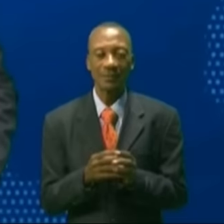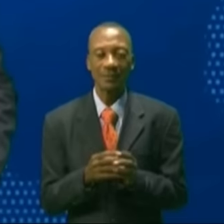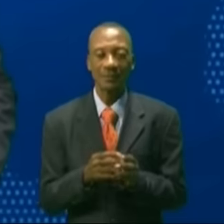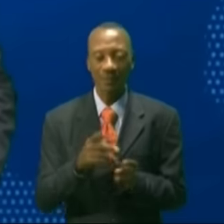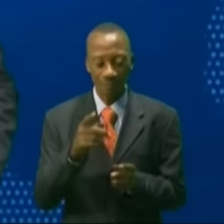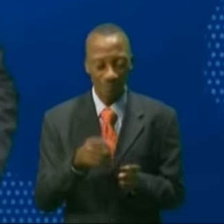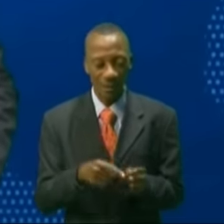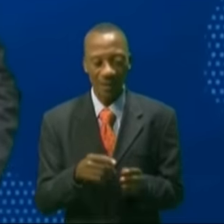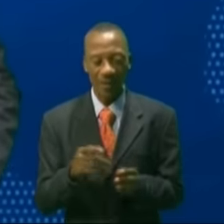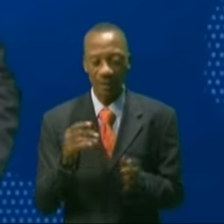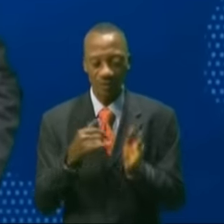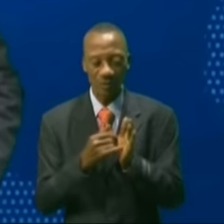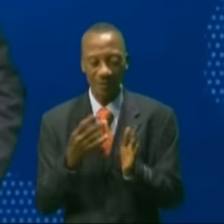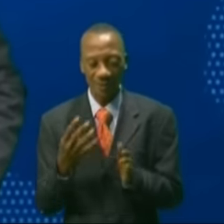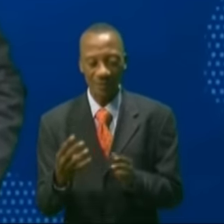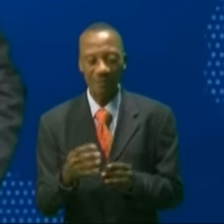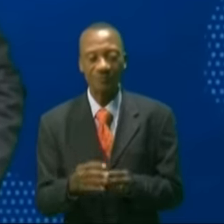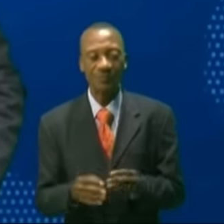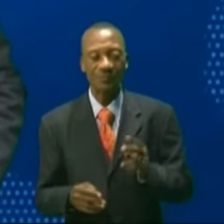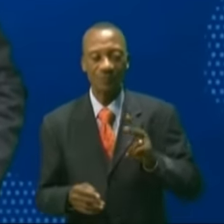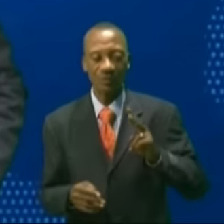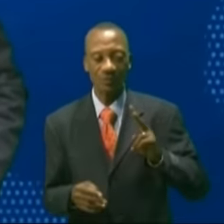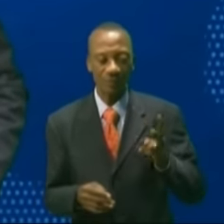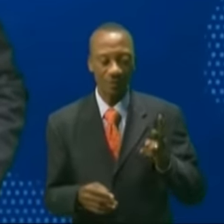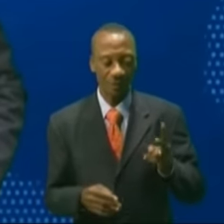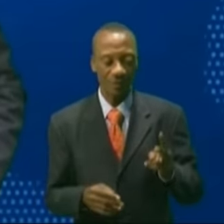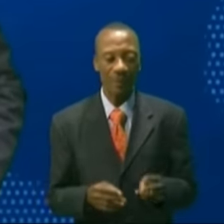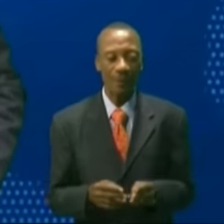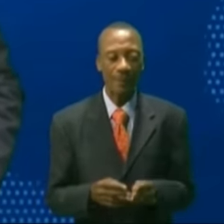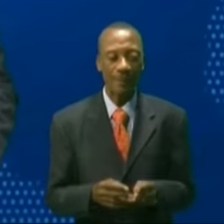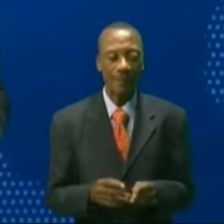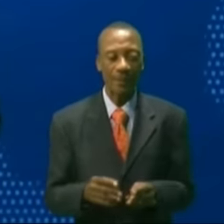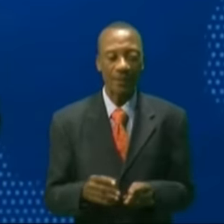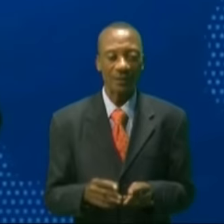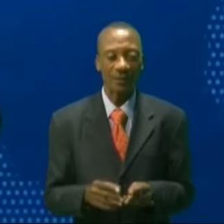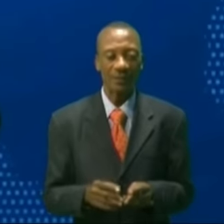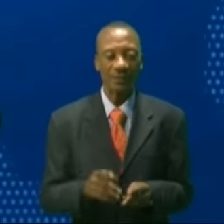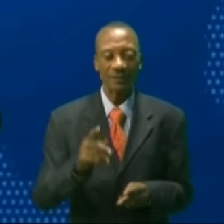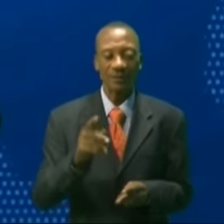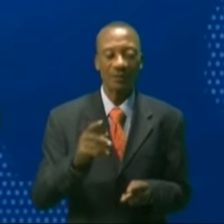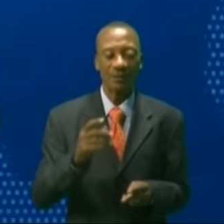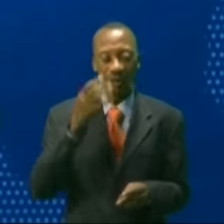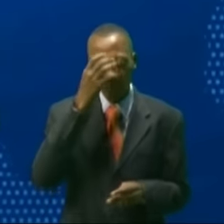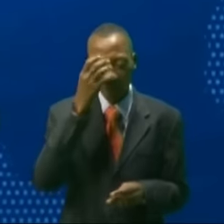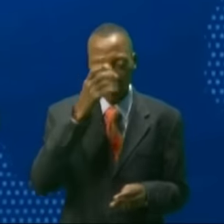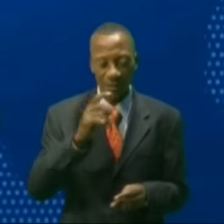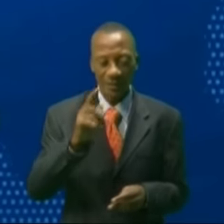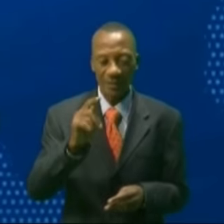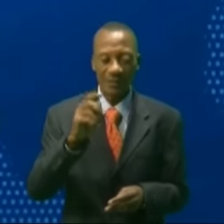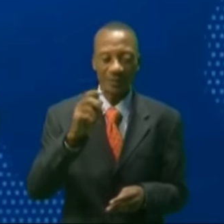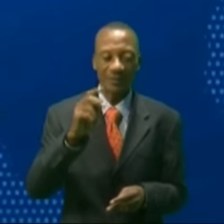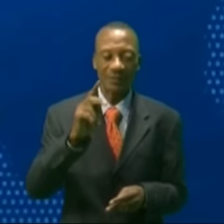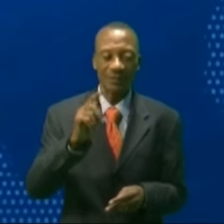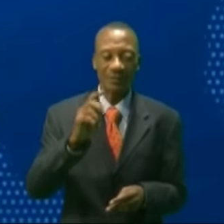19606/65. 2. Lieutenant-colonel Tchalakalambay Dédé, matricule